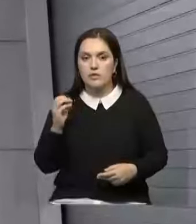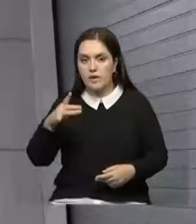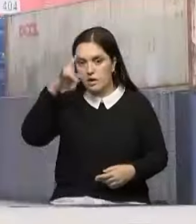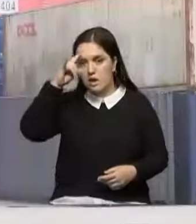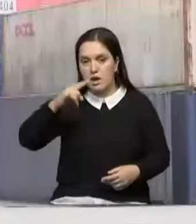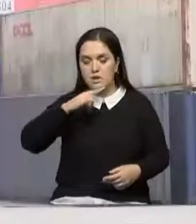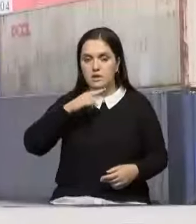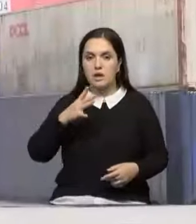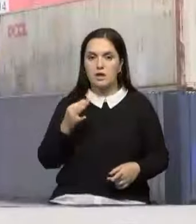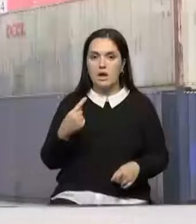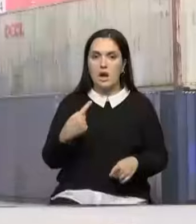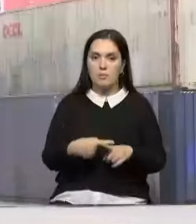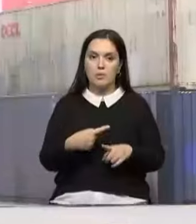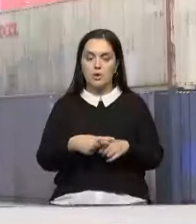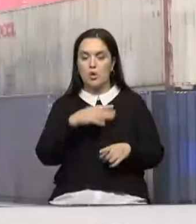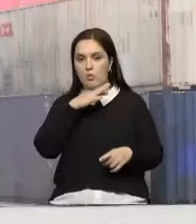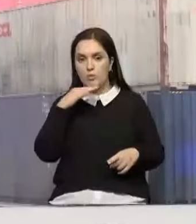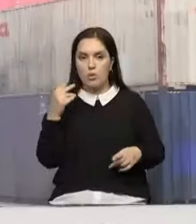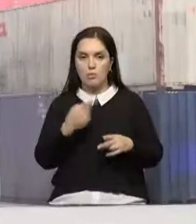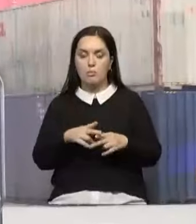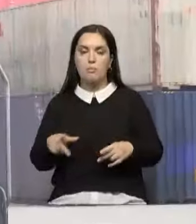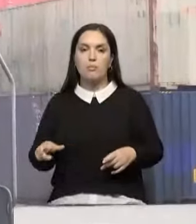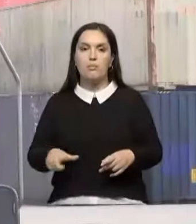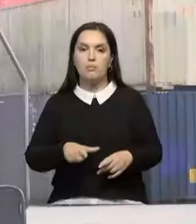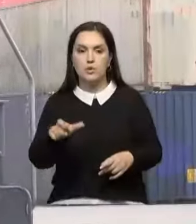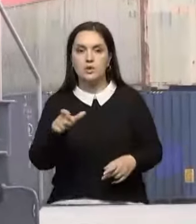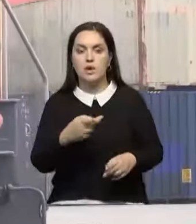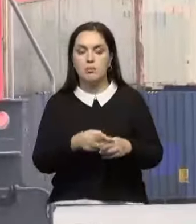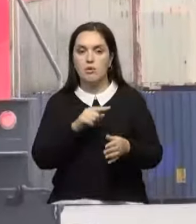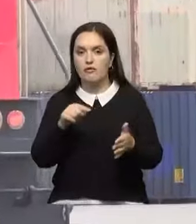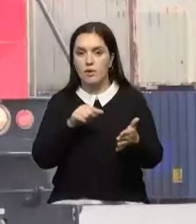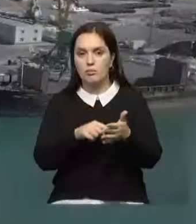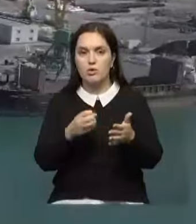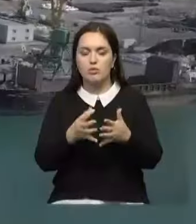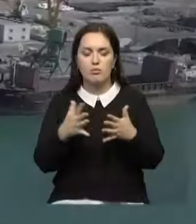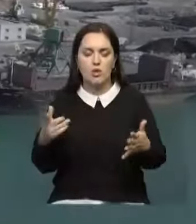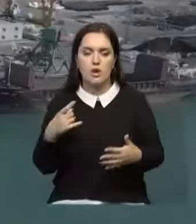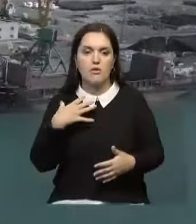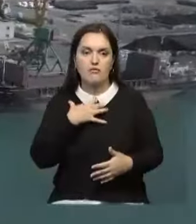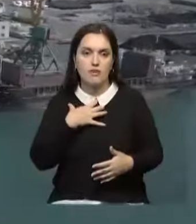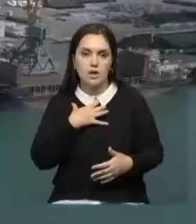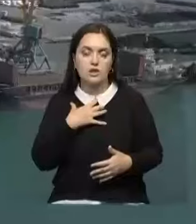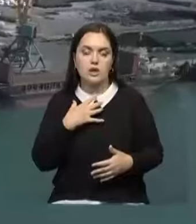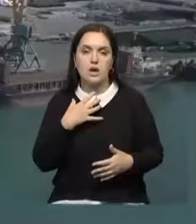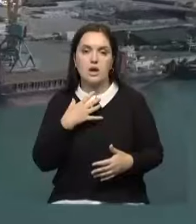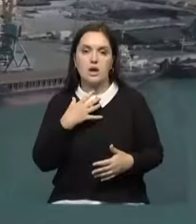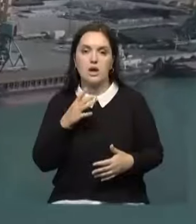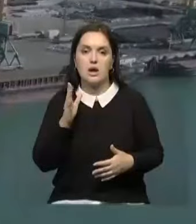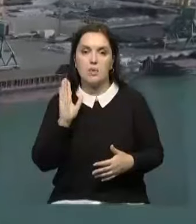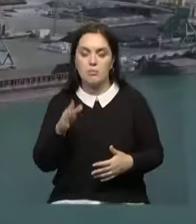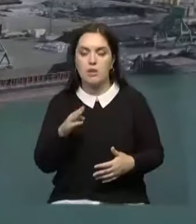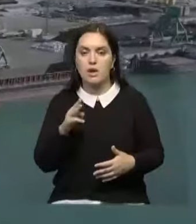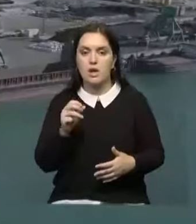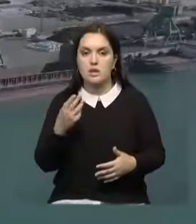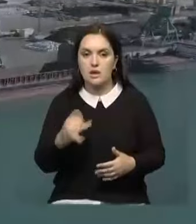Казахстан находится на перекрестке многих транзитных путей, что делает вопрос еще более актуальным. Особое значение придается